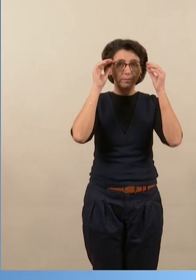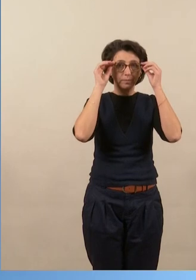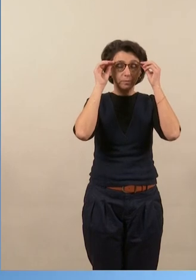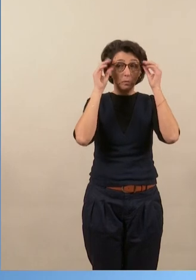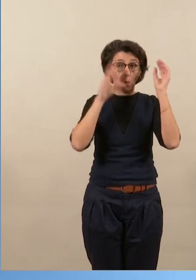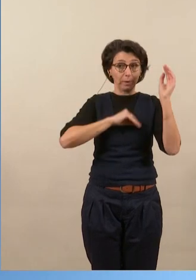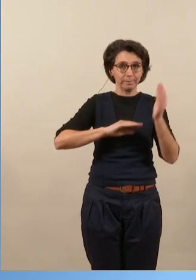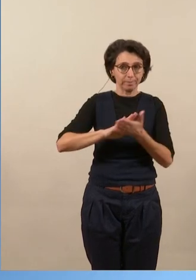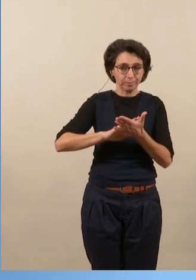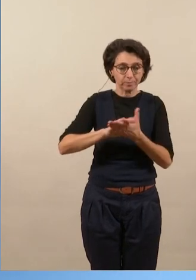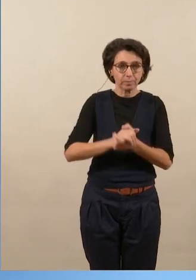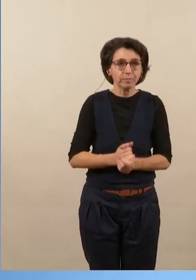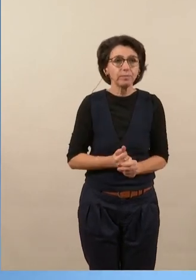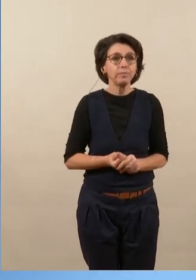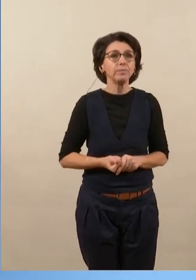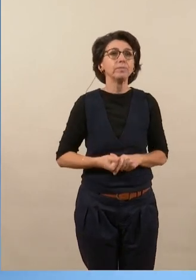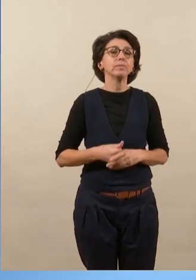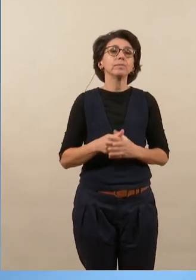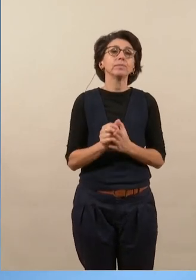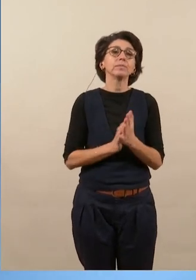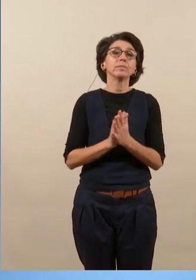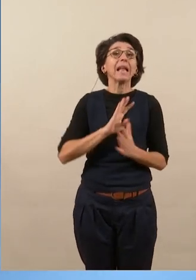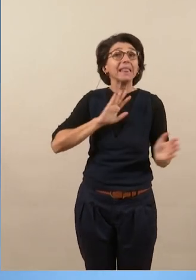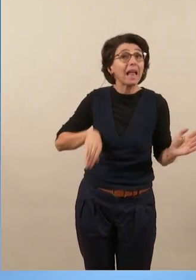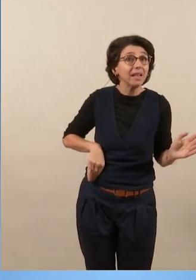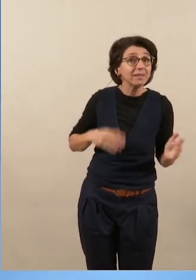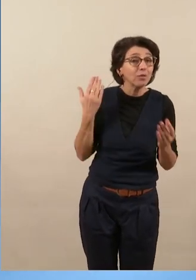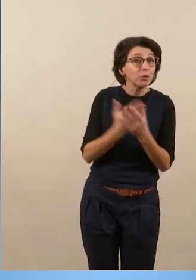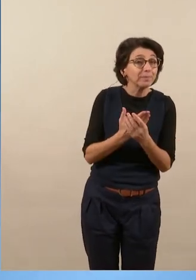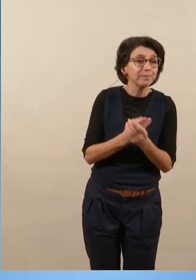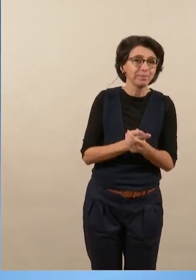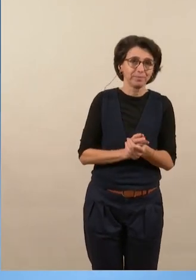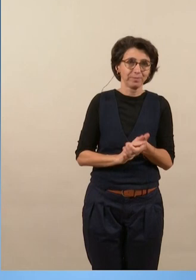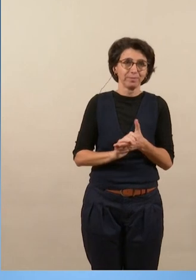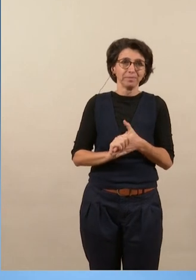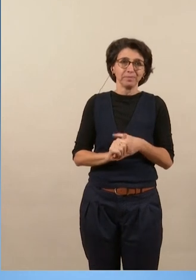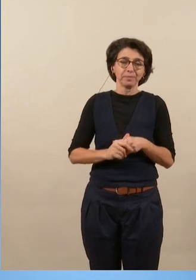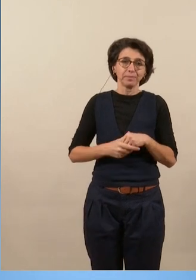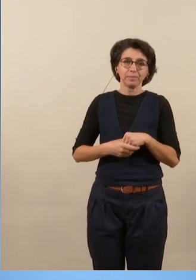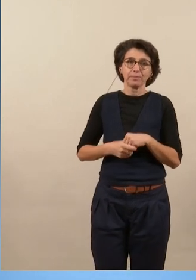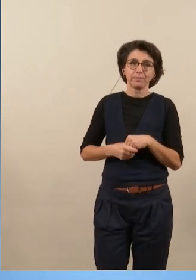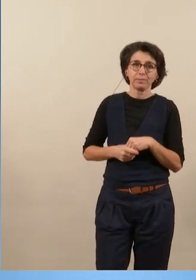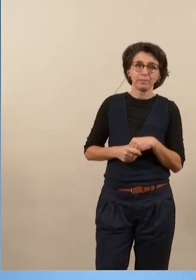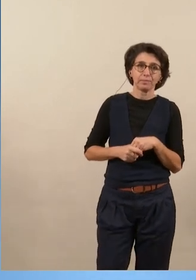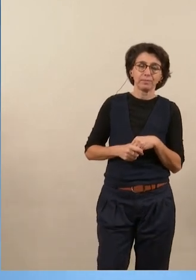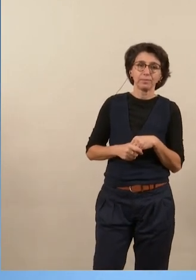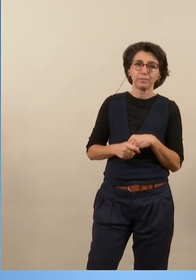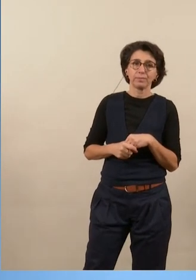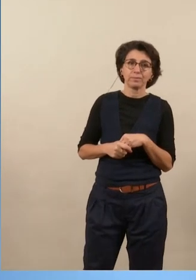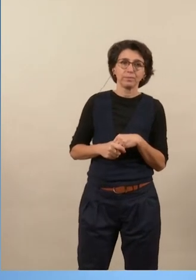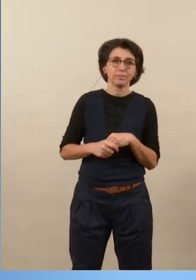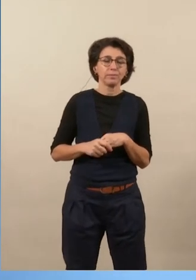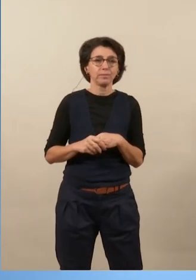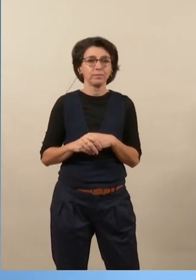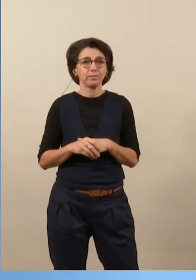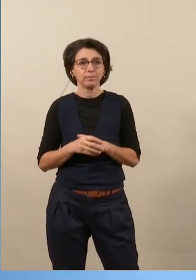gentilz la parole une petite dernière pour la route je mettre